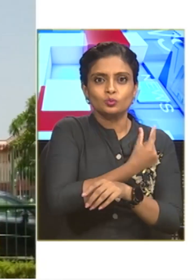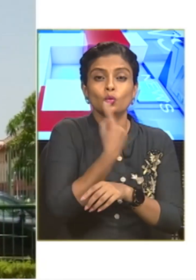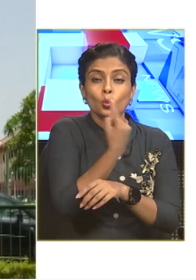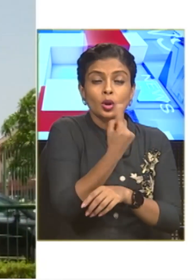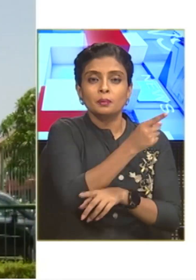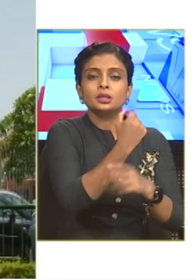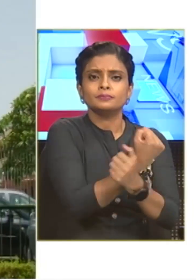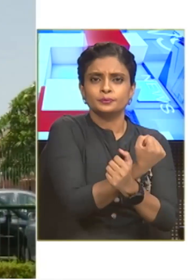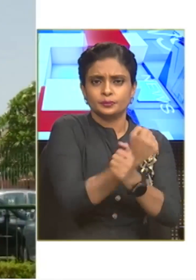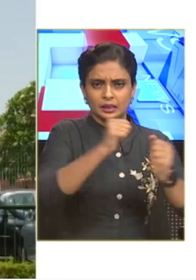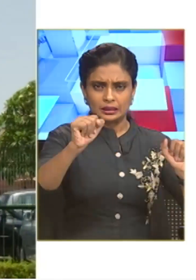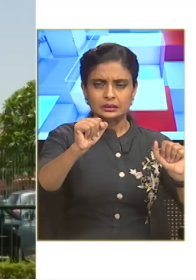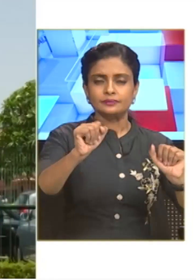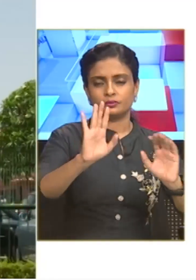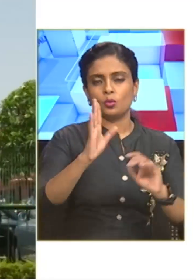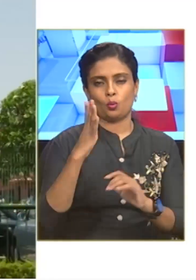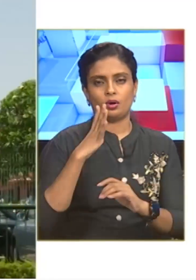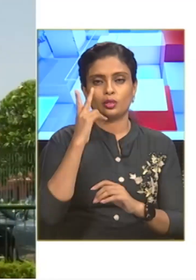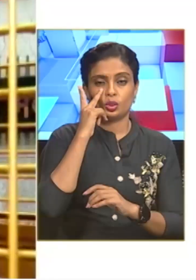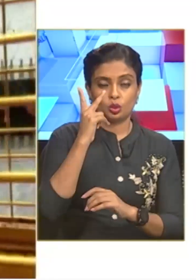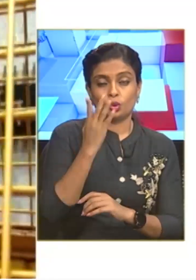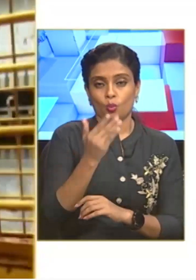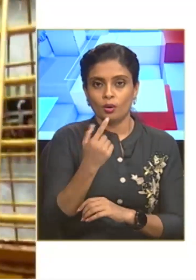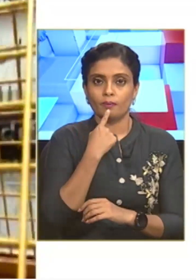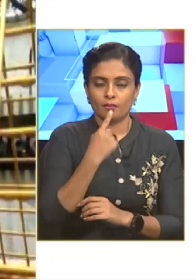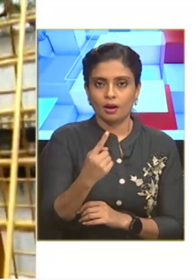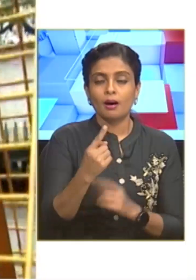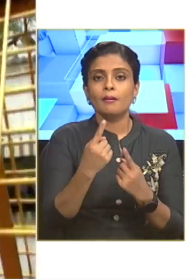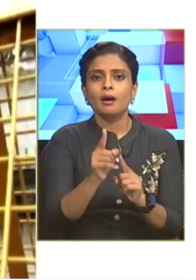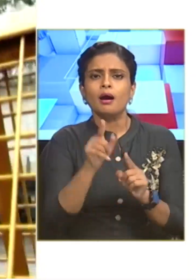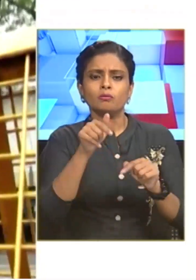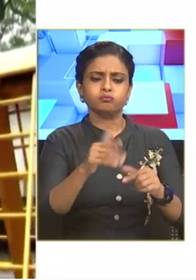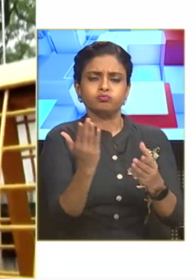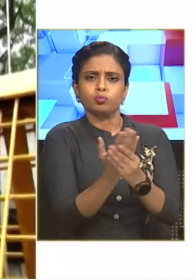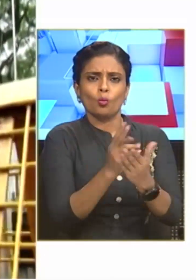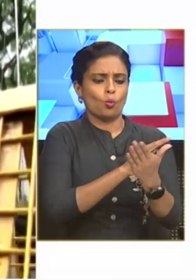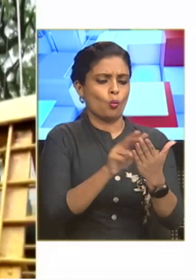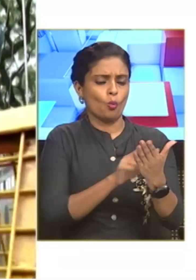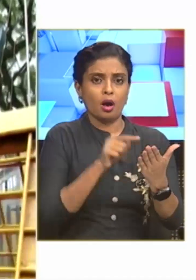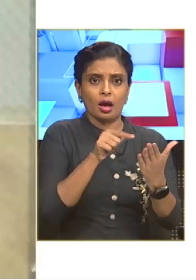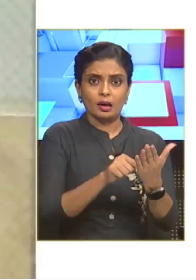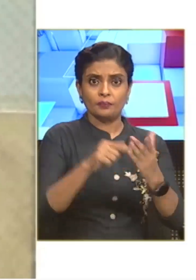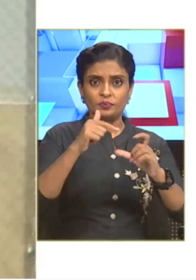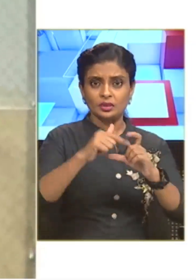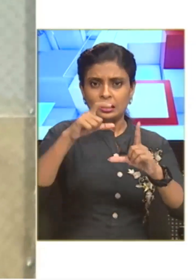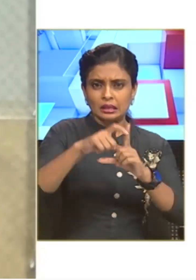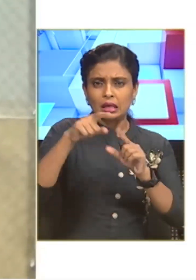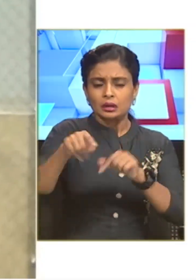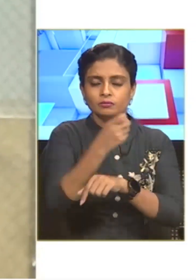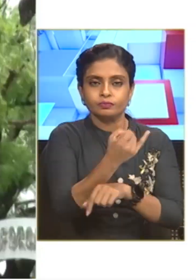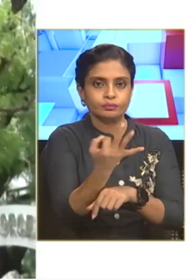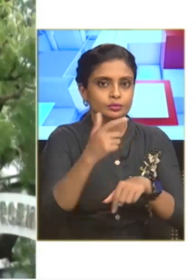അനുവദിക്കുന്നത് പരിഗണിക്കാമെന്ന് കോടതി വ്യക്തമാക്കിയിരുന്നു ഹർജി പരിഗണിക്കവേ ഇഡിയെ പലതവണ സുപ്രീംകോടതി രൂക്ഷമായി